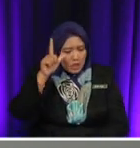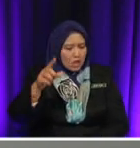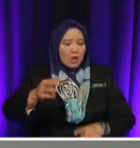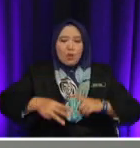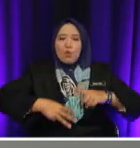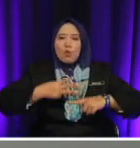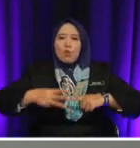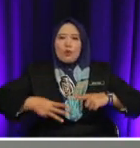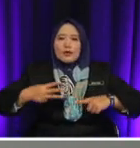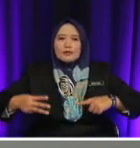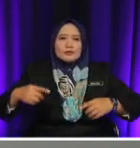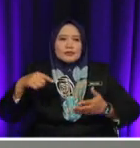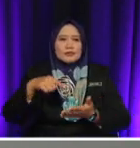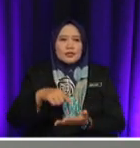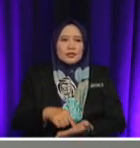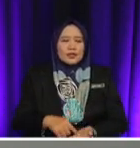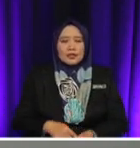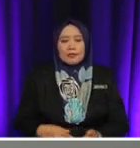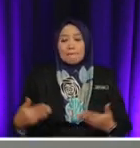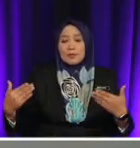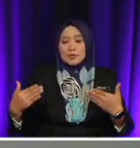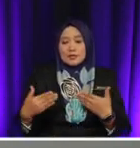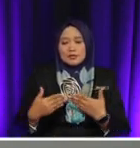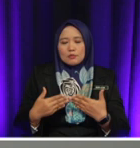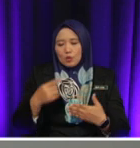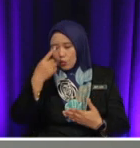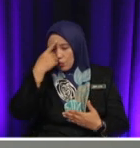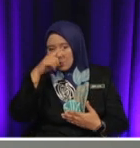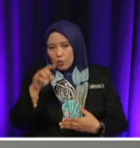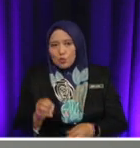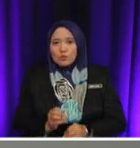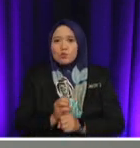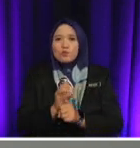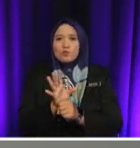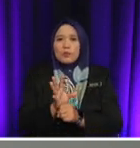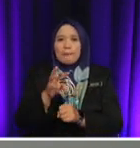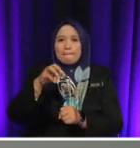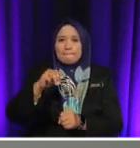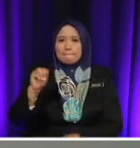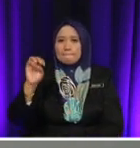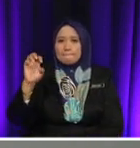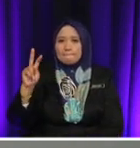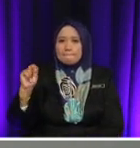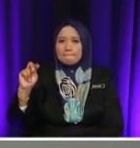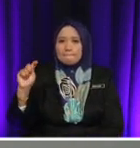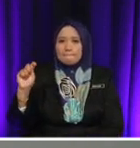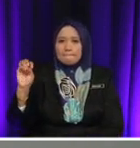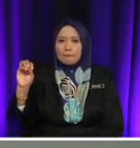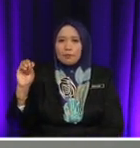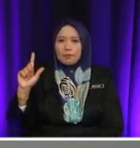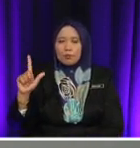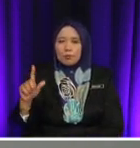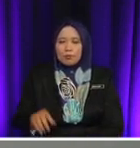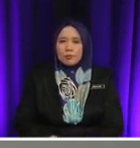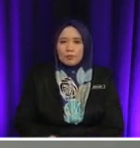antara soalan ini tadi nampak bersambung untuk menyalakan mentol so memenuhi untuk kriteria tersebut so kita